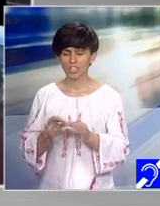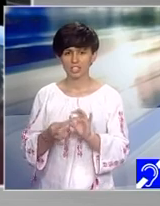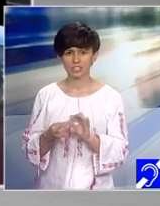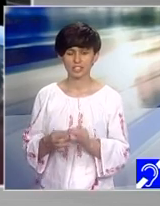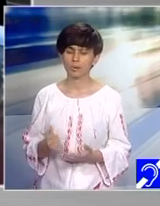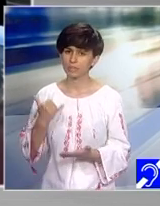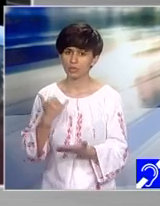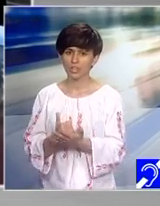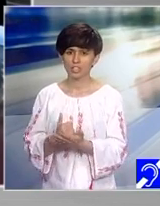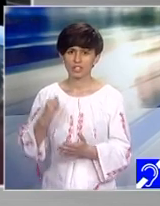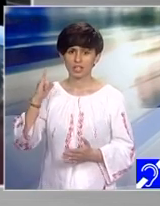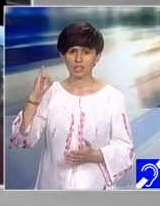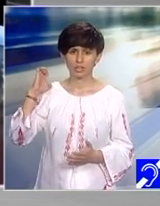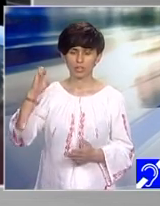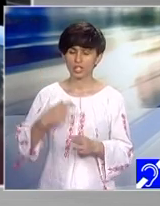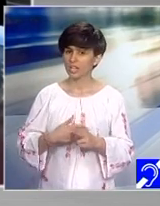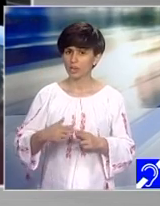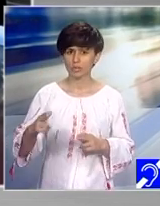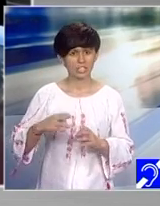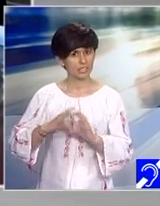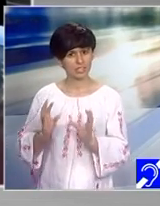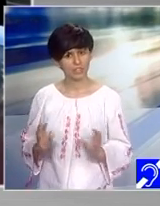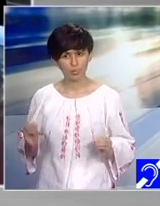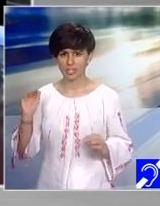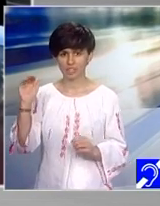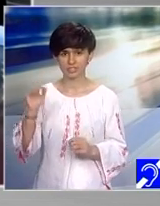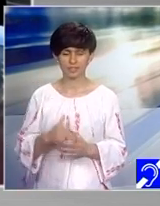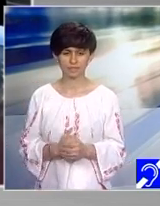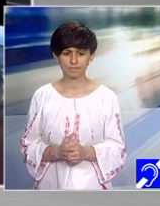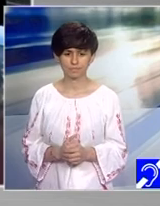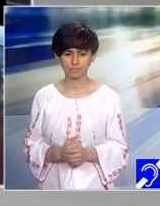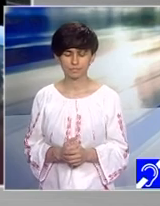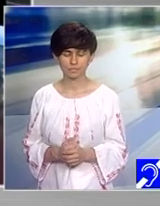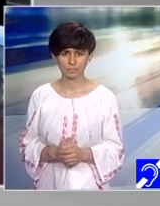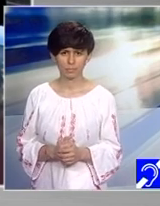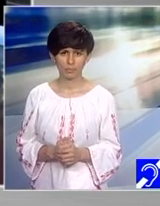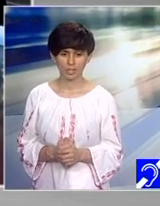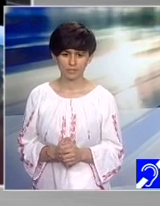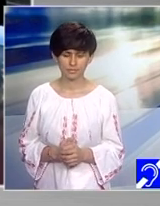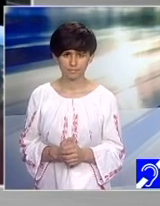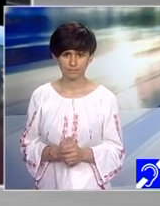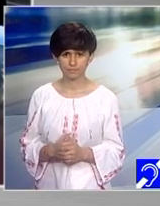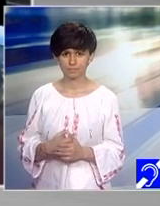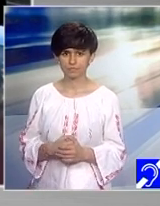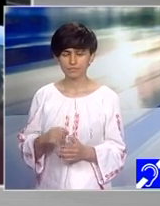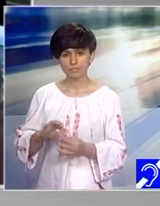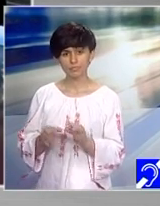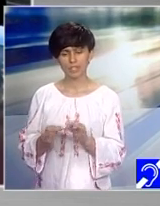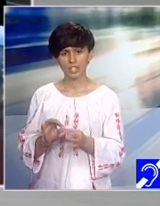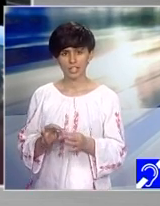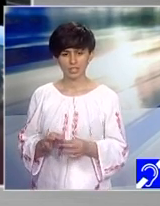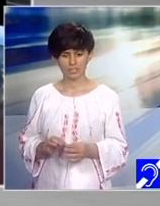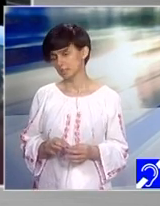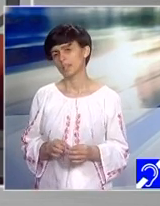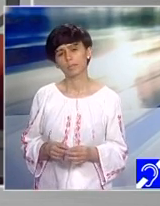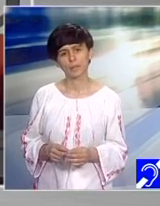o ie autentic românească, domnul Căpușan? Sau ce care poate să însemne decât trebuie să începem de la